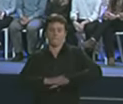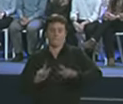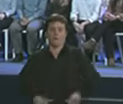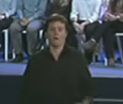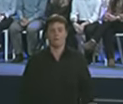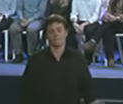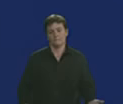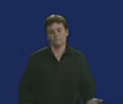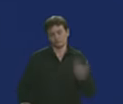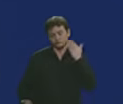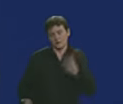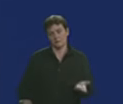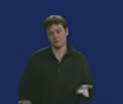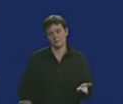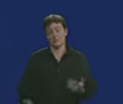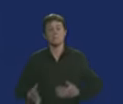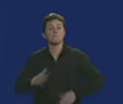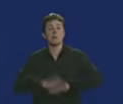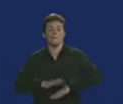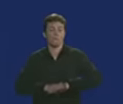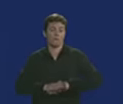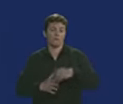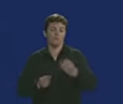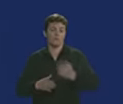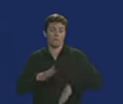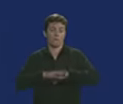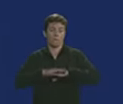dire. Parce que le plafond est tellement bas